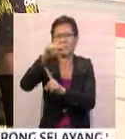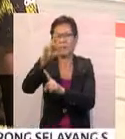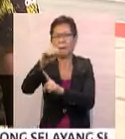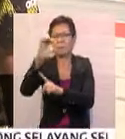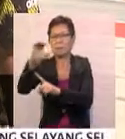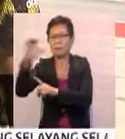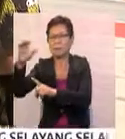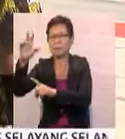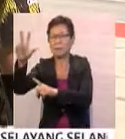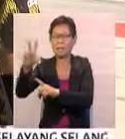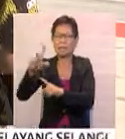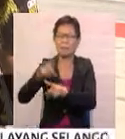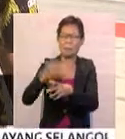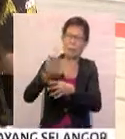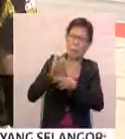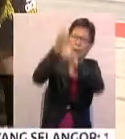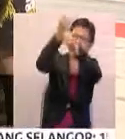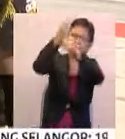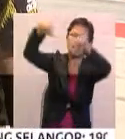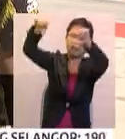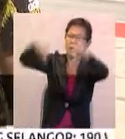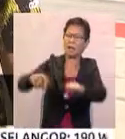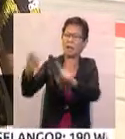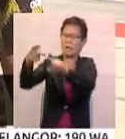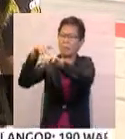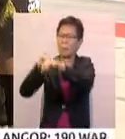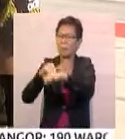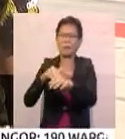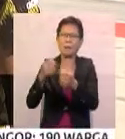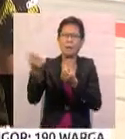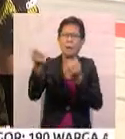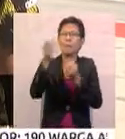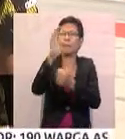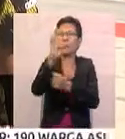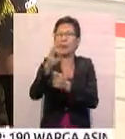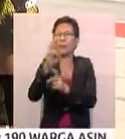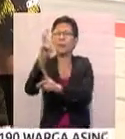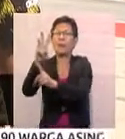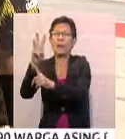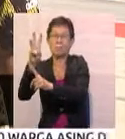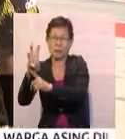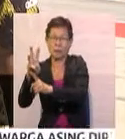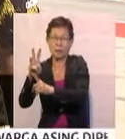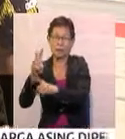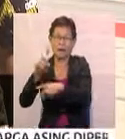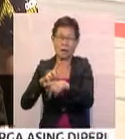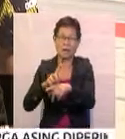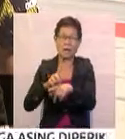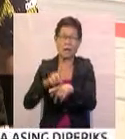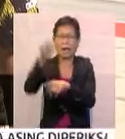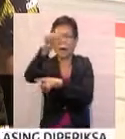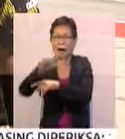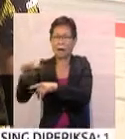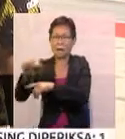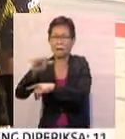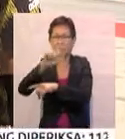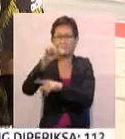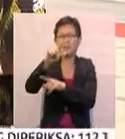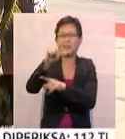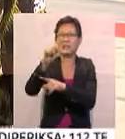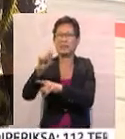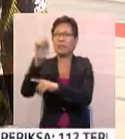di pentas podium dan tewas kepada jentera BMW GT3 di Asia GT